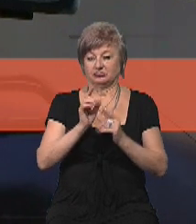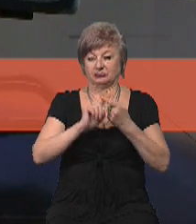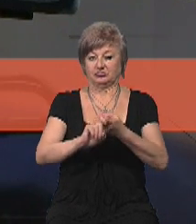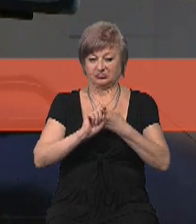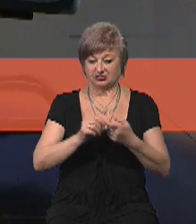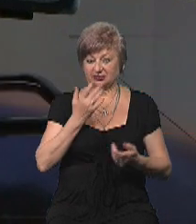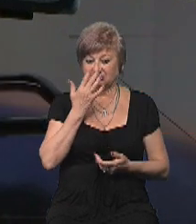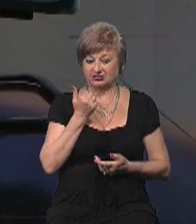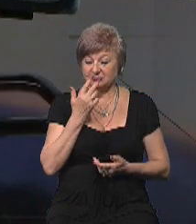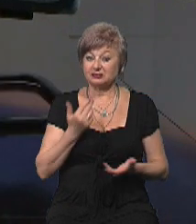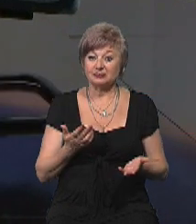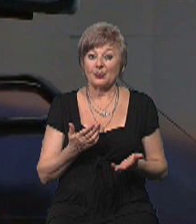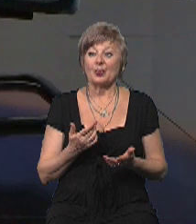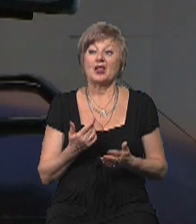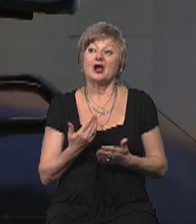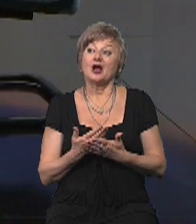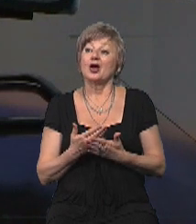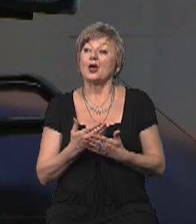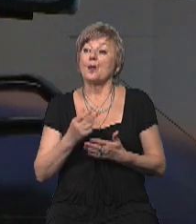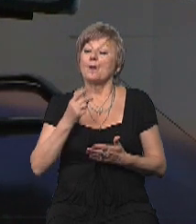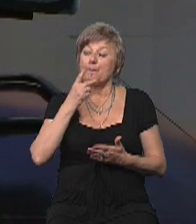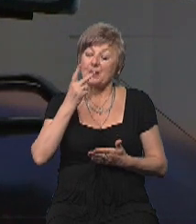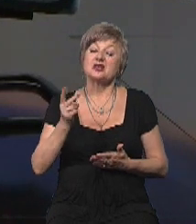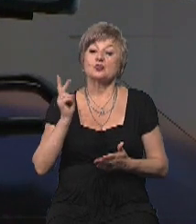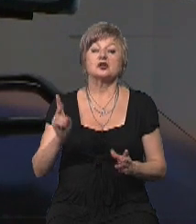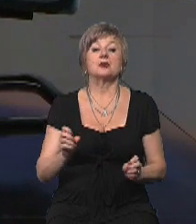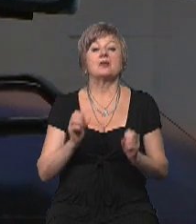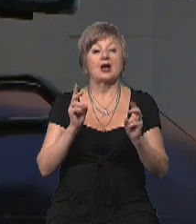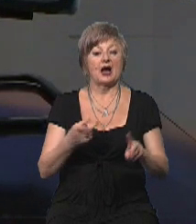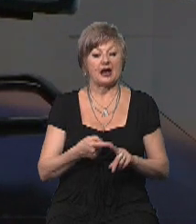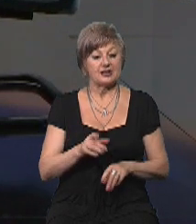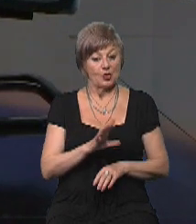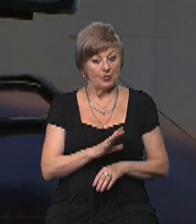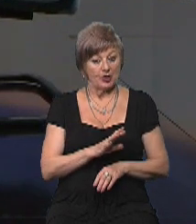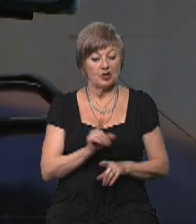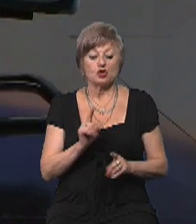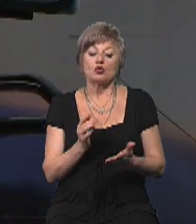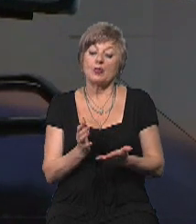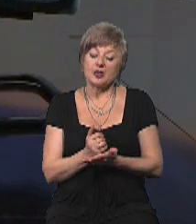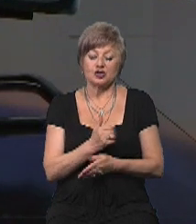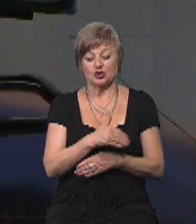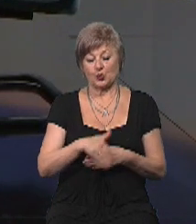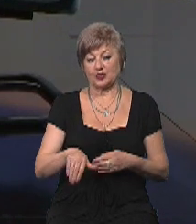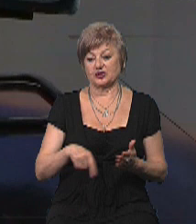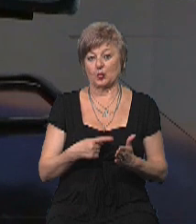приєдналися наші новинарі. Я пропоную, давайте подивимося, як це було і що ви знайшли на вулицях